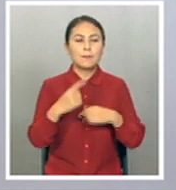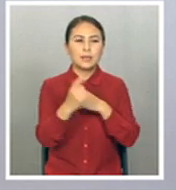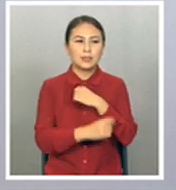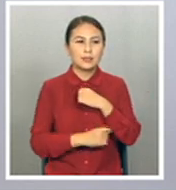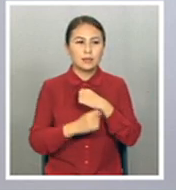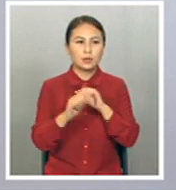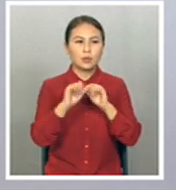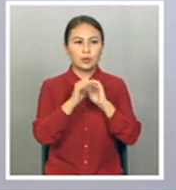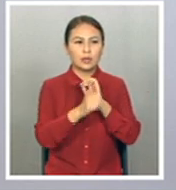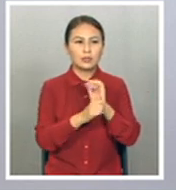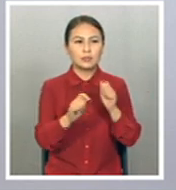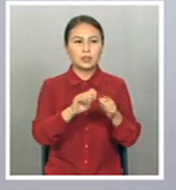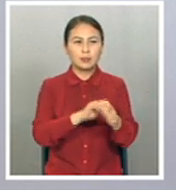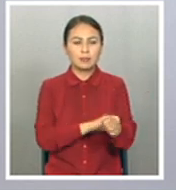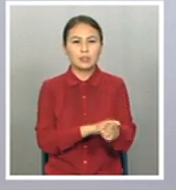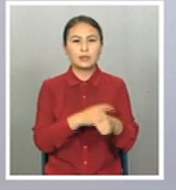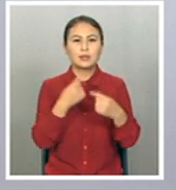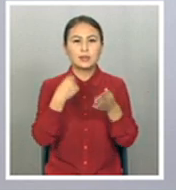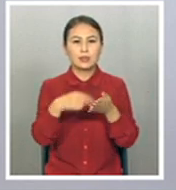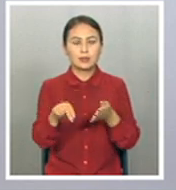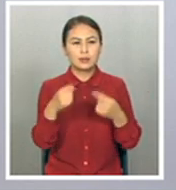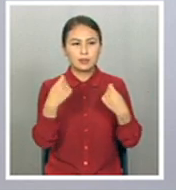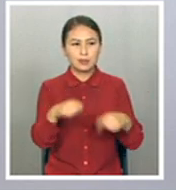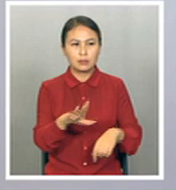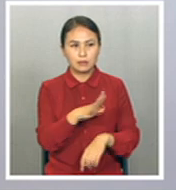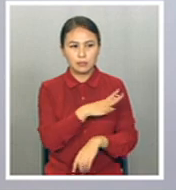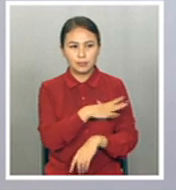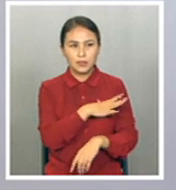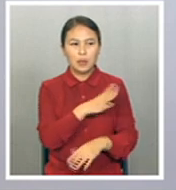матадан 16 метр мата сатылды.